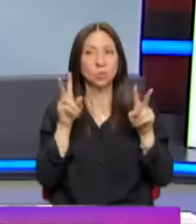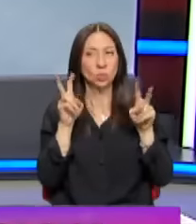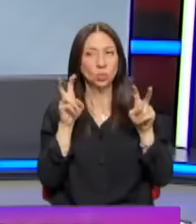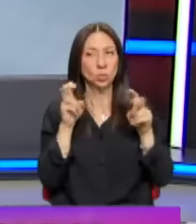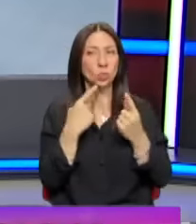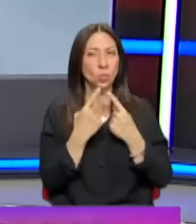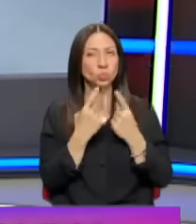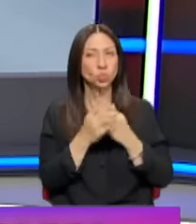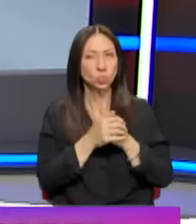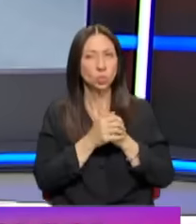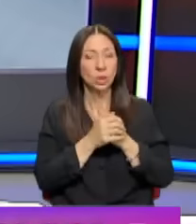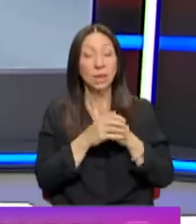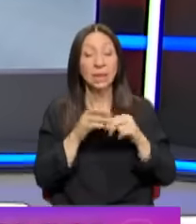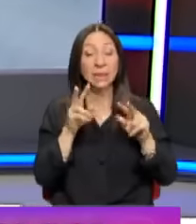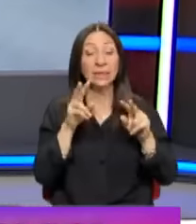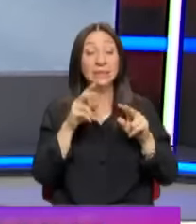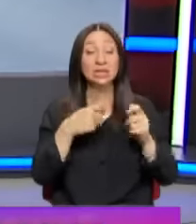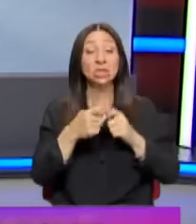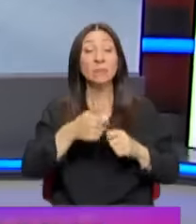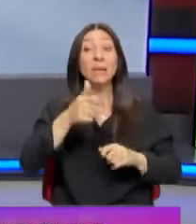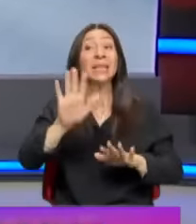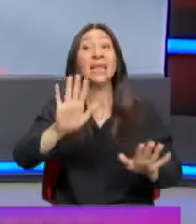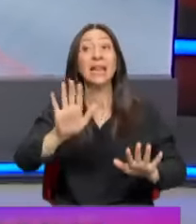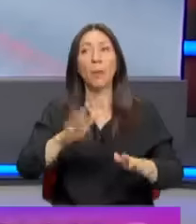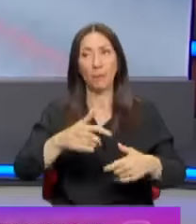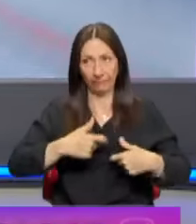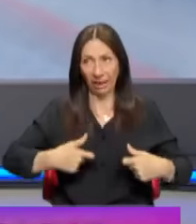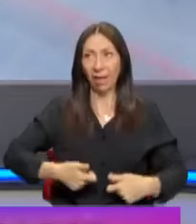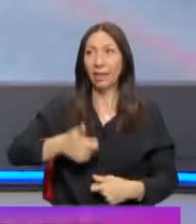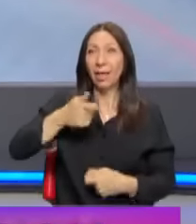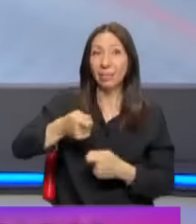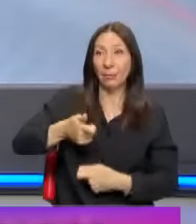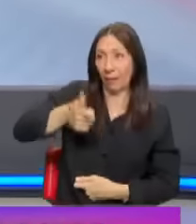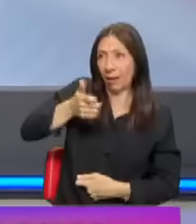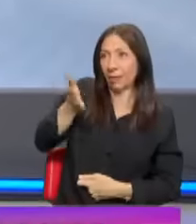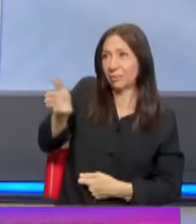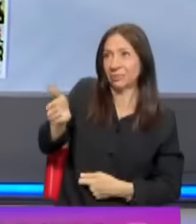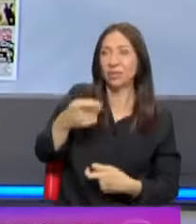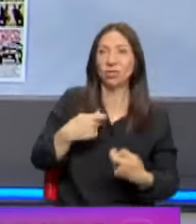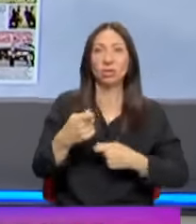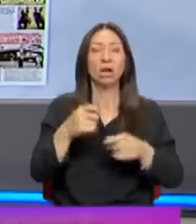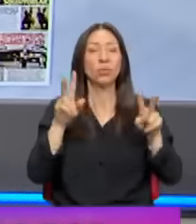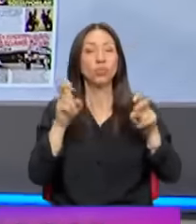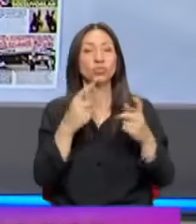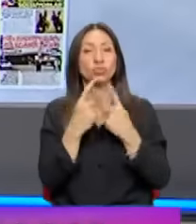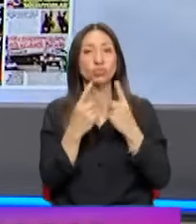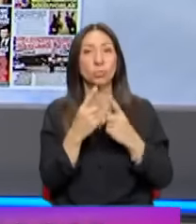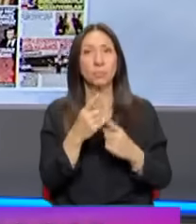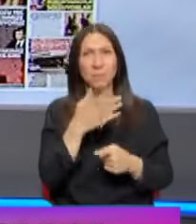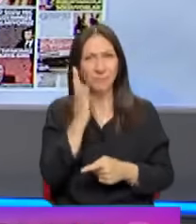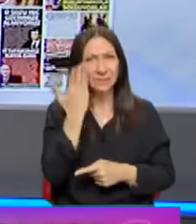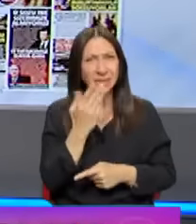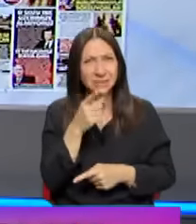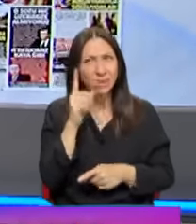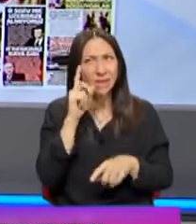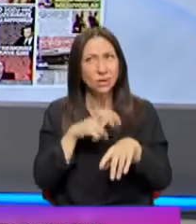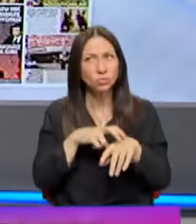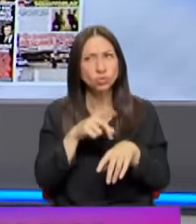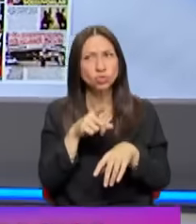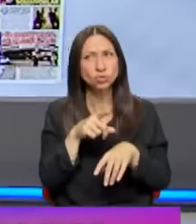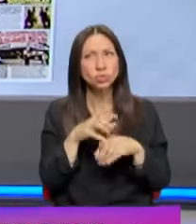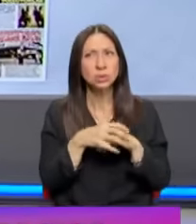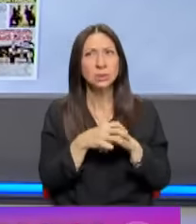meselesinden bahsetmiştik. Ticaret Bakanı'ndan değil ha, Milli Eğitim Bakanı'ndan bahsederken ticaret konusu geçmişti. Bilmem izlediniz mi, hatırlıyor